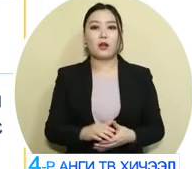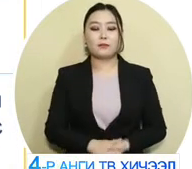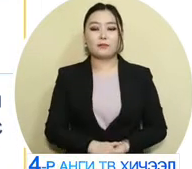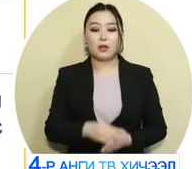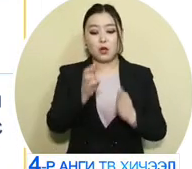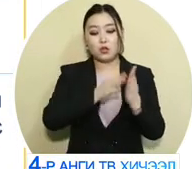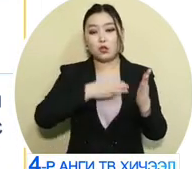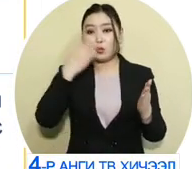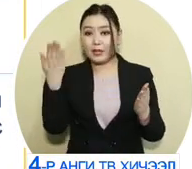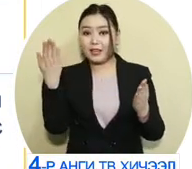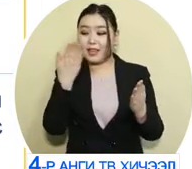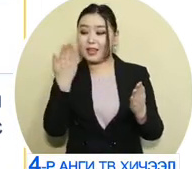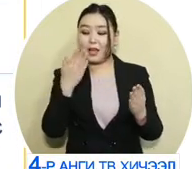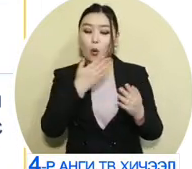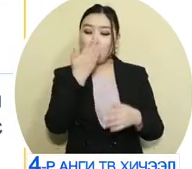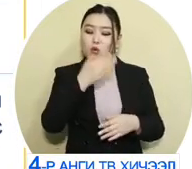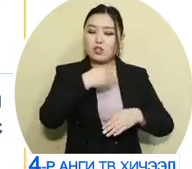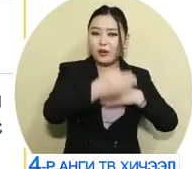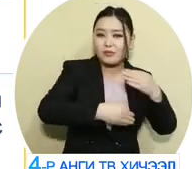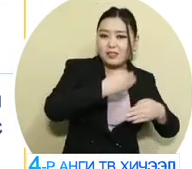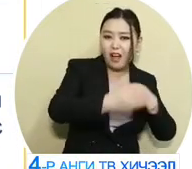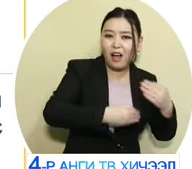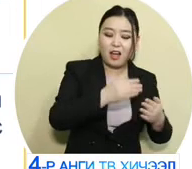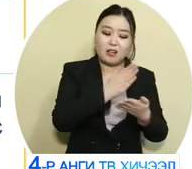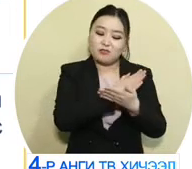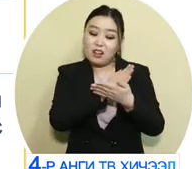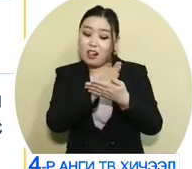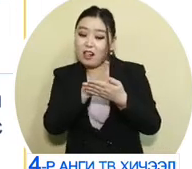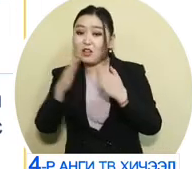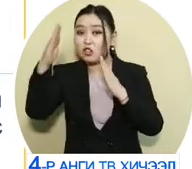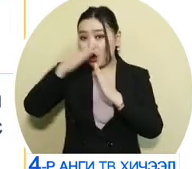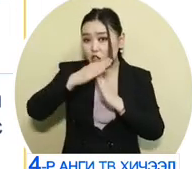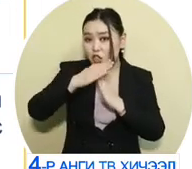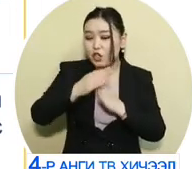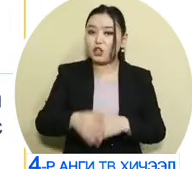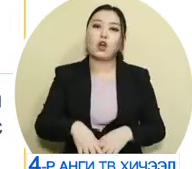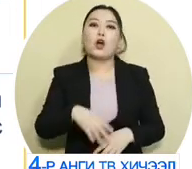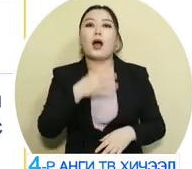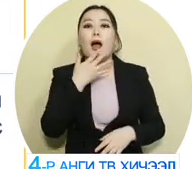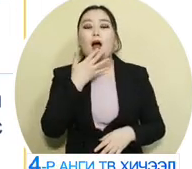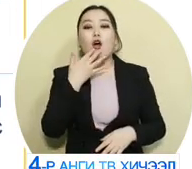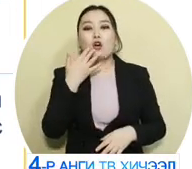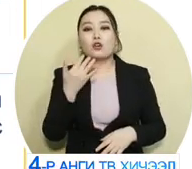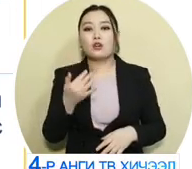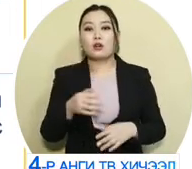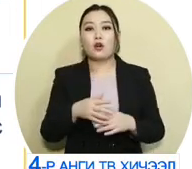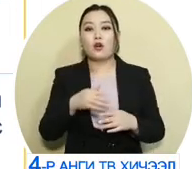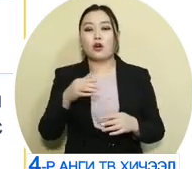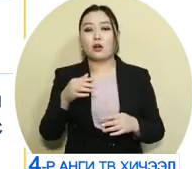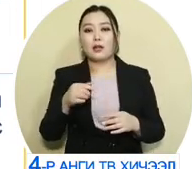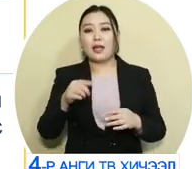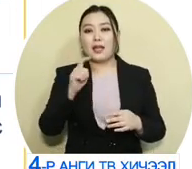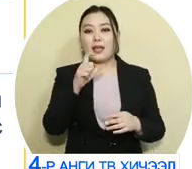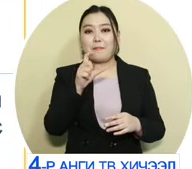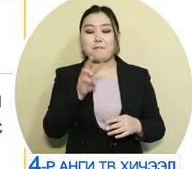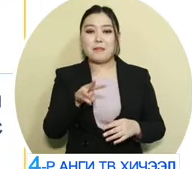Шүлгийг унших явцдаа зогсолт, химнэл, өрнөлт, хурдац, хүг аяыг тохируулдаг байх нь. Тэгвэл энэ тохируулж байгаа үйл